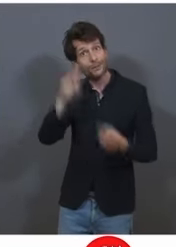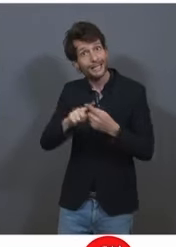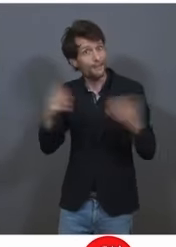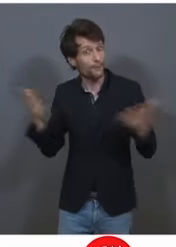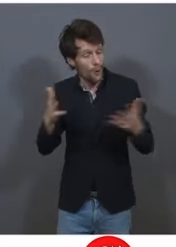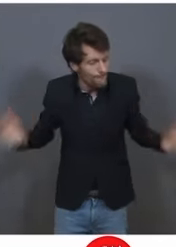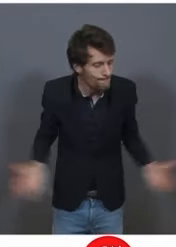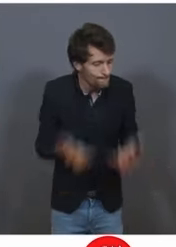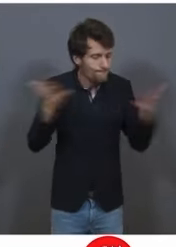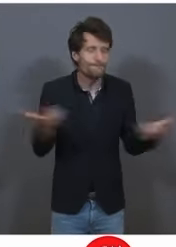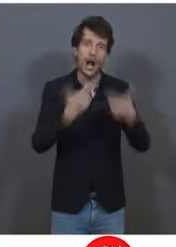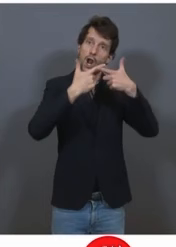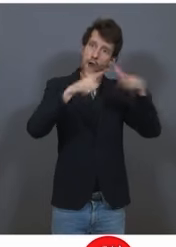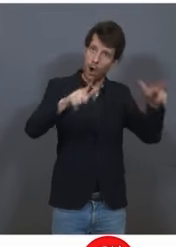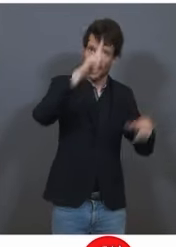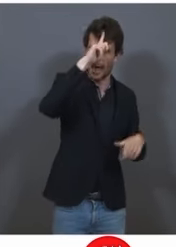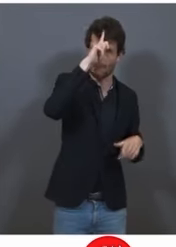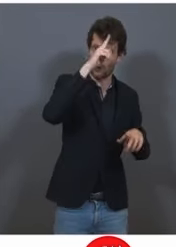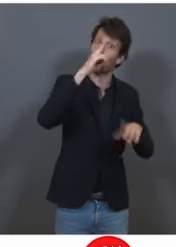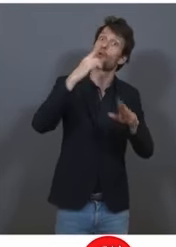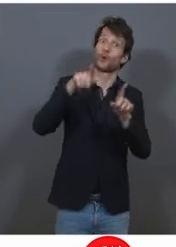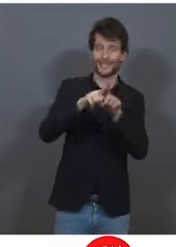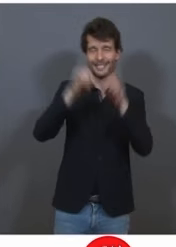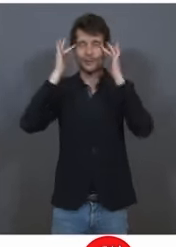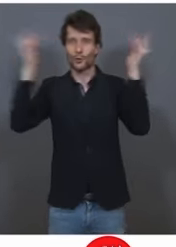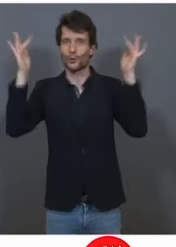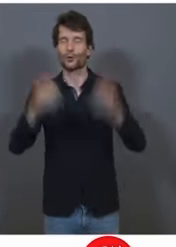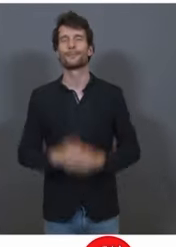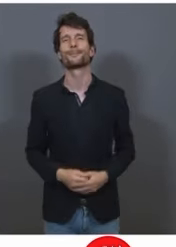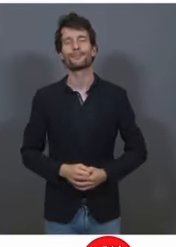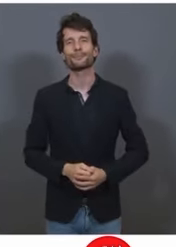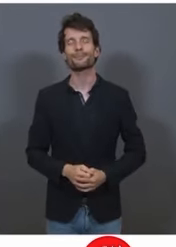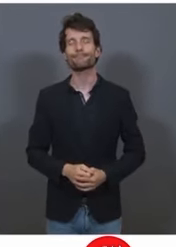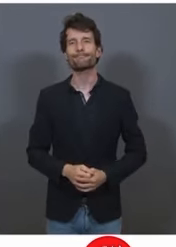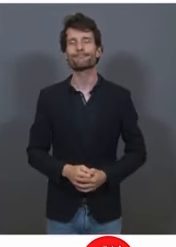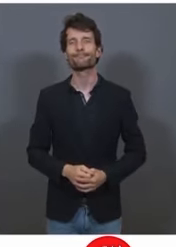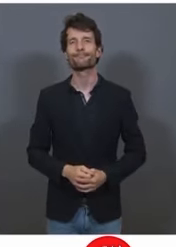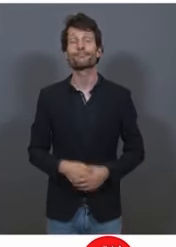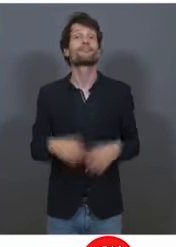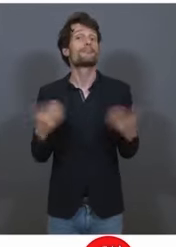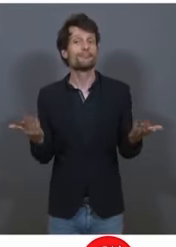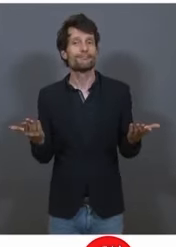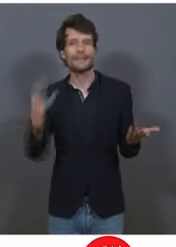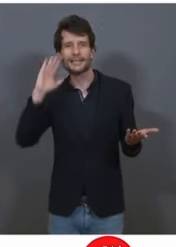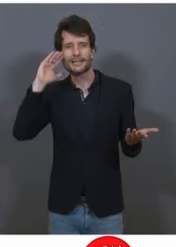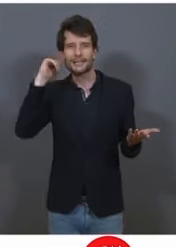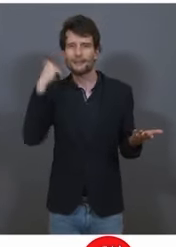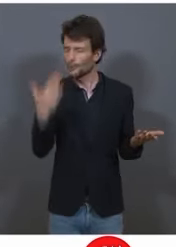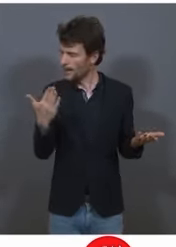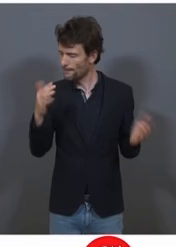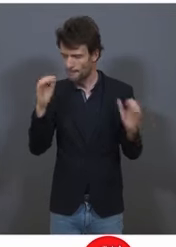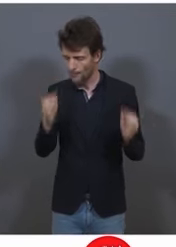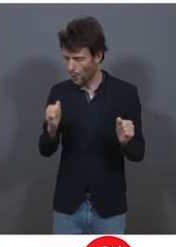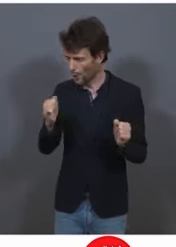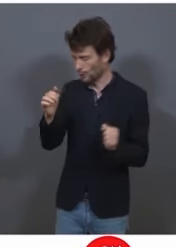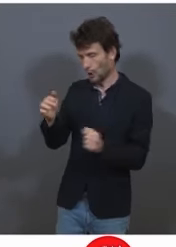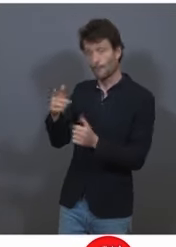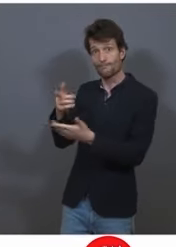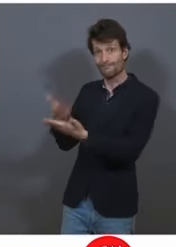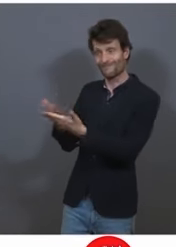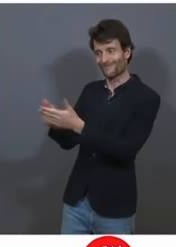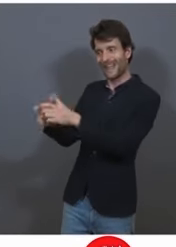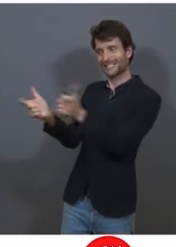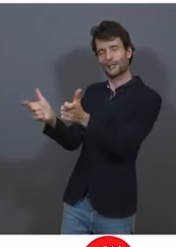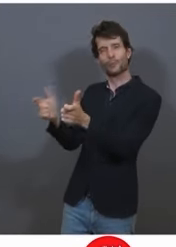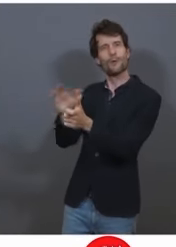langue et de la culture. Et c'est bien dans cet objectif que pourraient donc être recherchés les moyens d'assurer le maintien de l'Institut Goethe